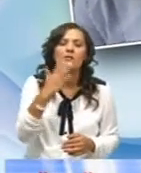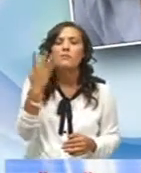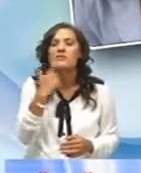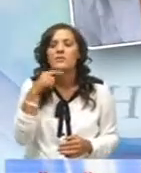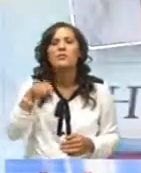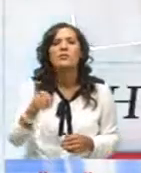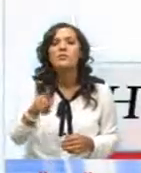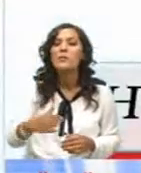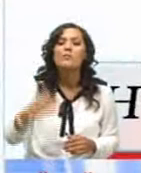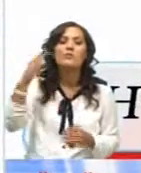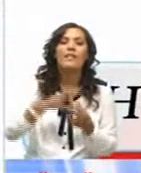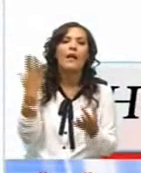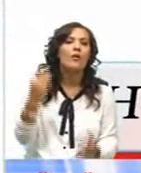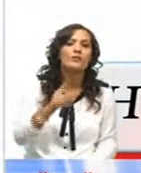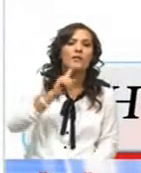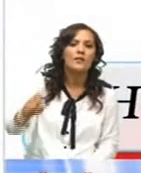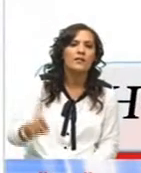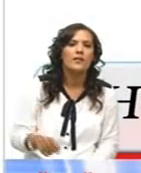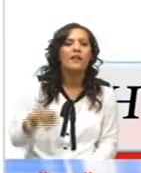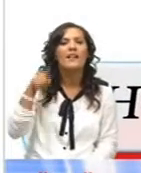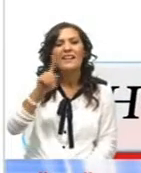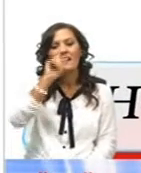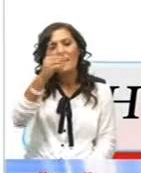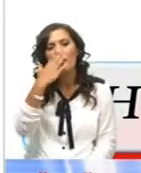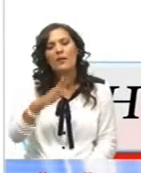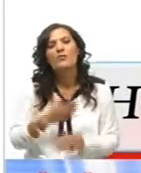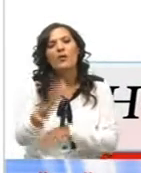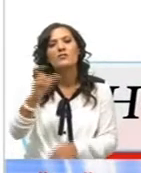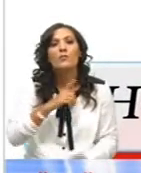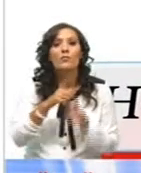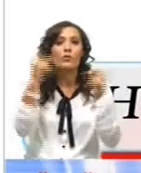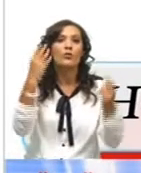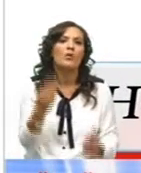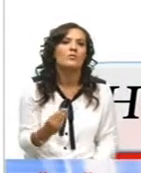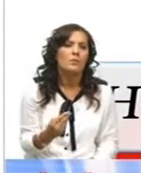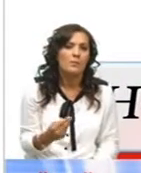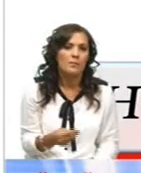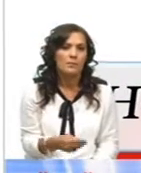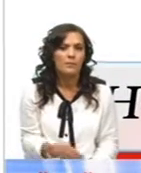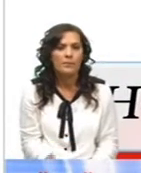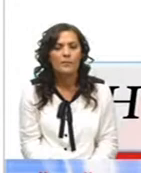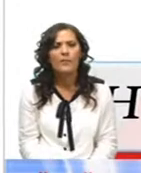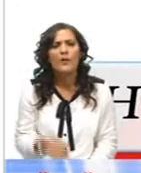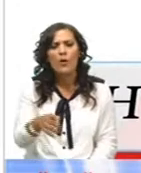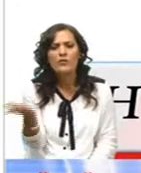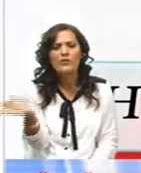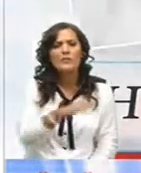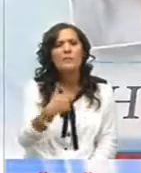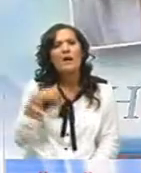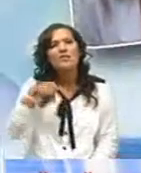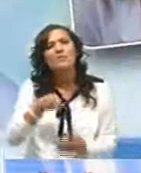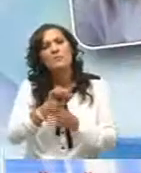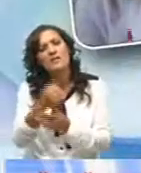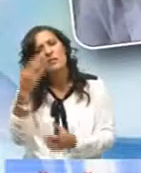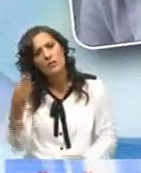beş yaşında çocuğa sen büyüyünce ne olacaksın işte beklediğim doğru cevap mutlu olacağım doğru Onun dışında